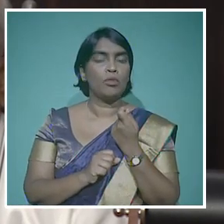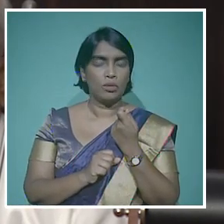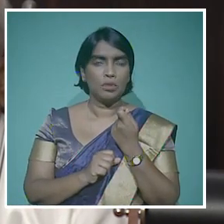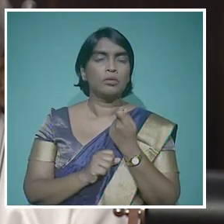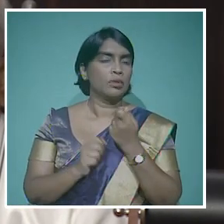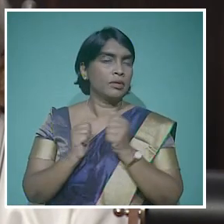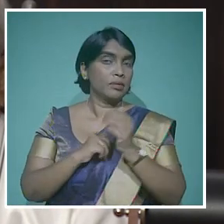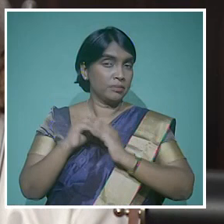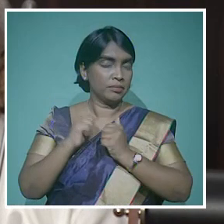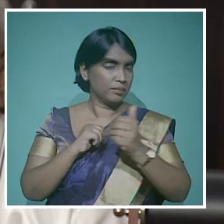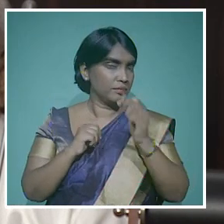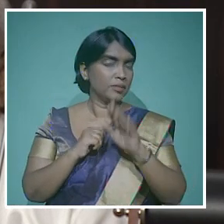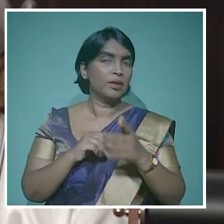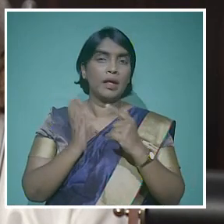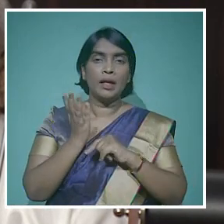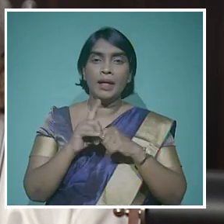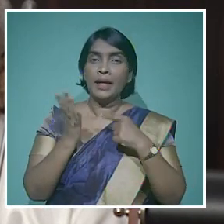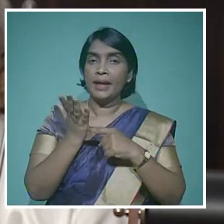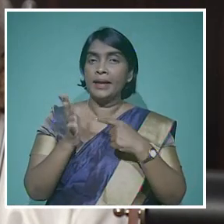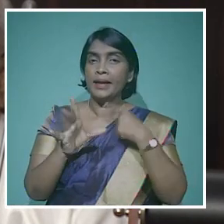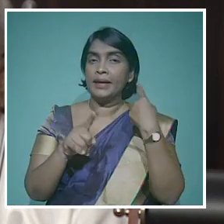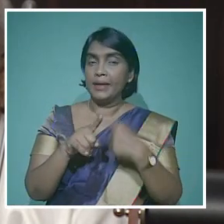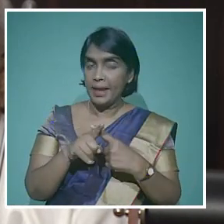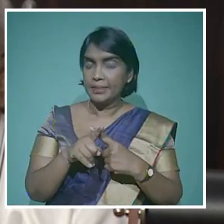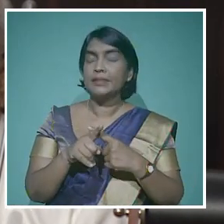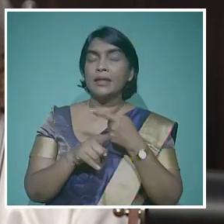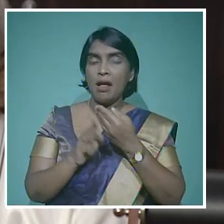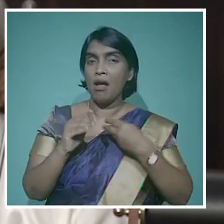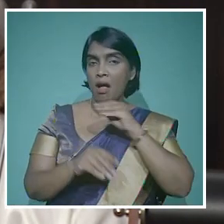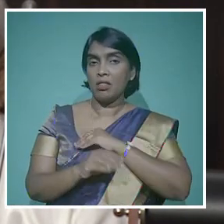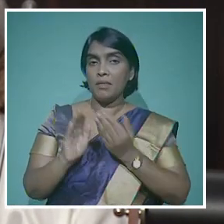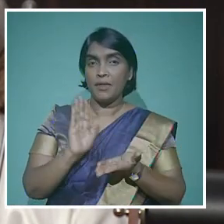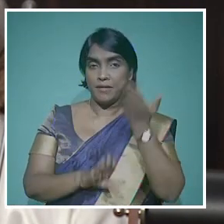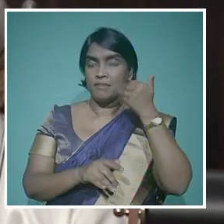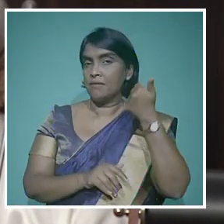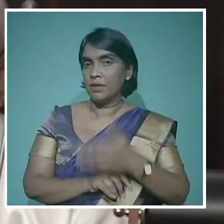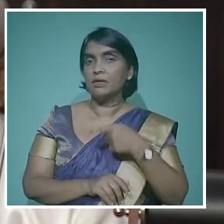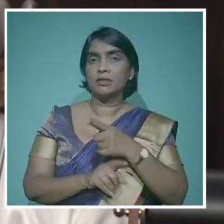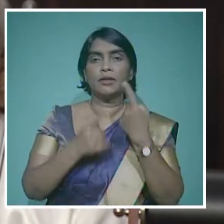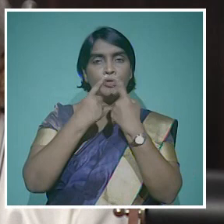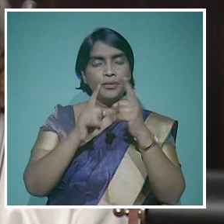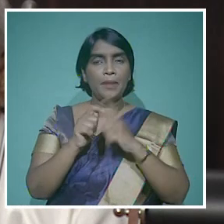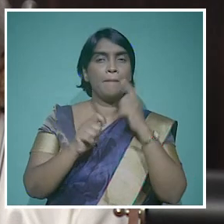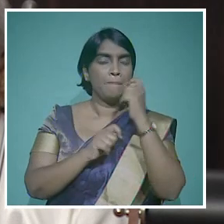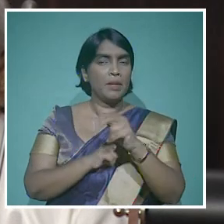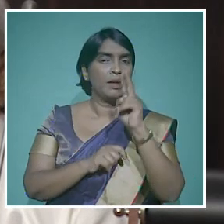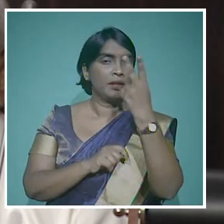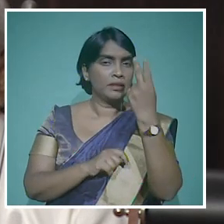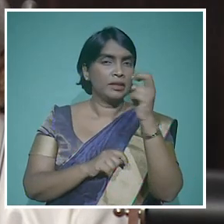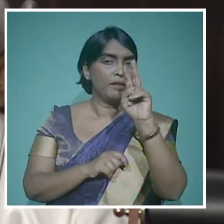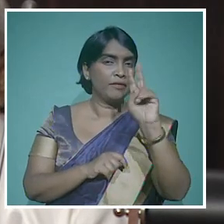ඒකාග්‍රතා ක්‍රියාවලියේදී වදු නොවන ආදායම් ඉහළ නැංවීමද වැදගත් වේ. එබැවින් විවිධ ගාස්තු 2023